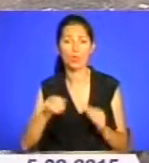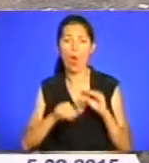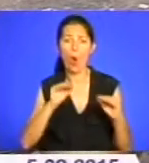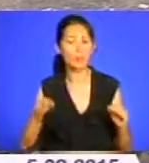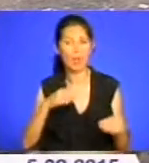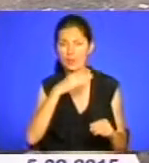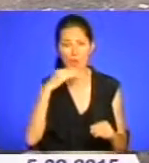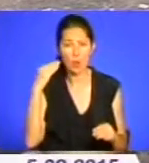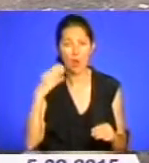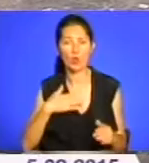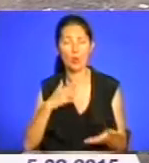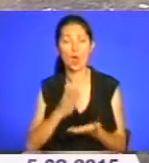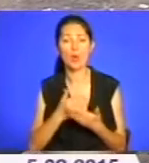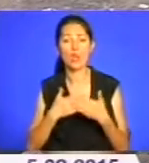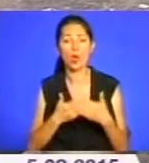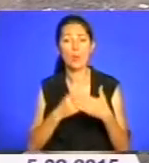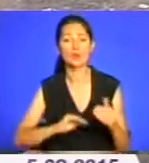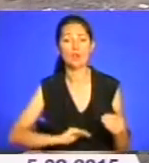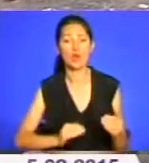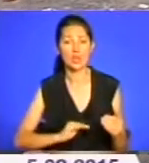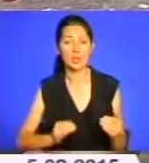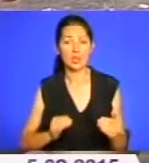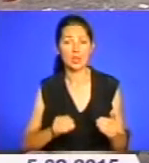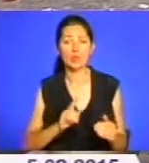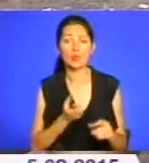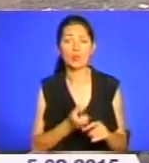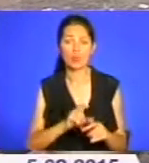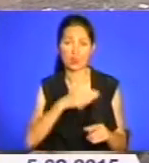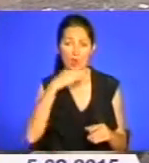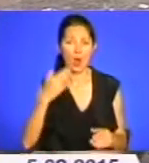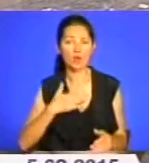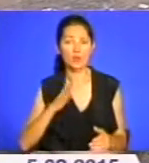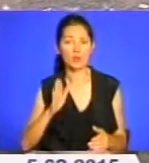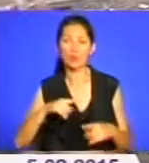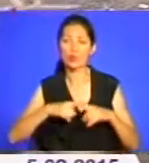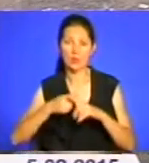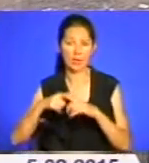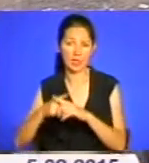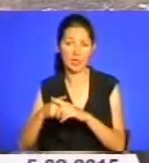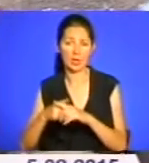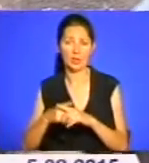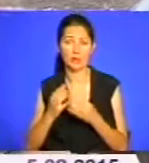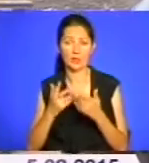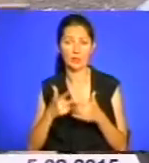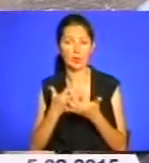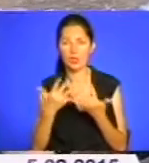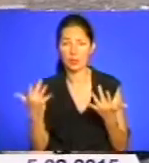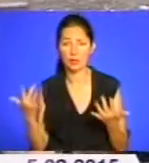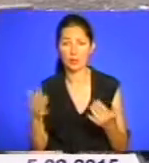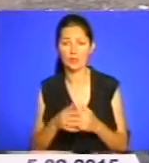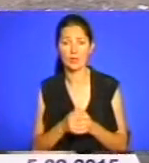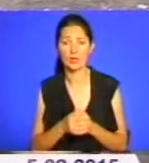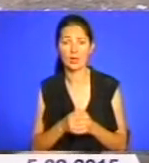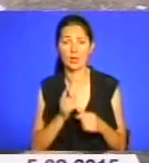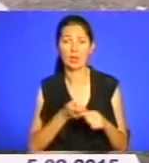багато, і ми мали громадські організації, що в нас дуже багато було техніки. Так що... Документи ви встигли?